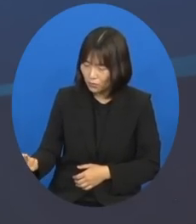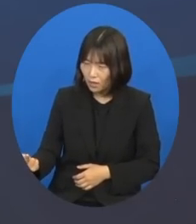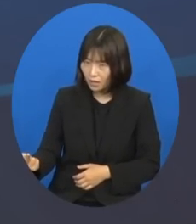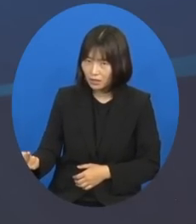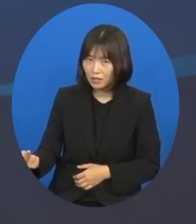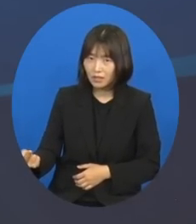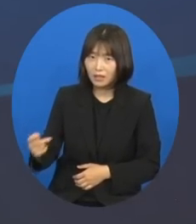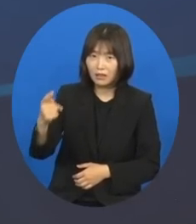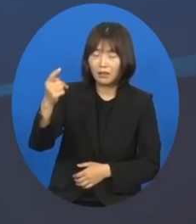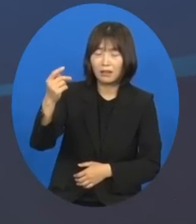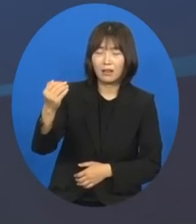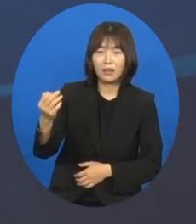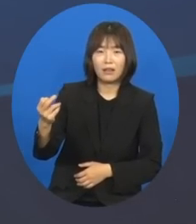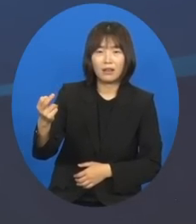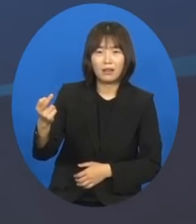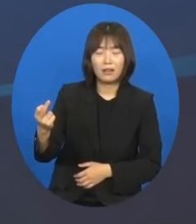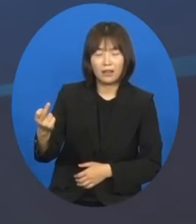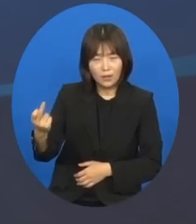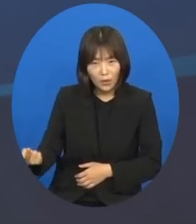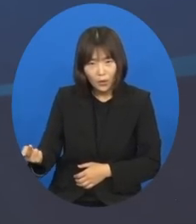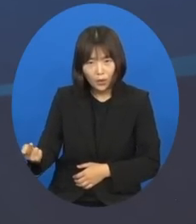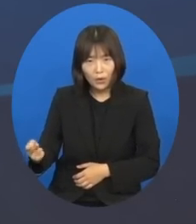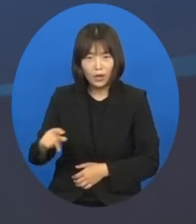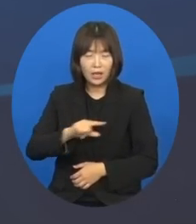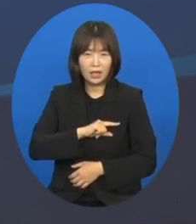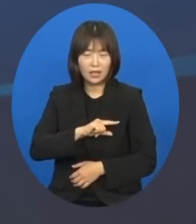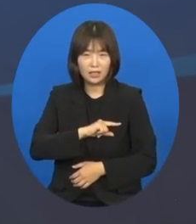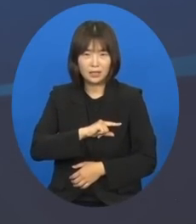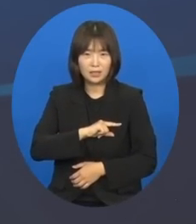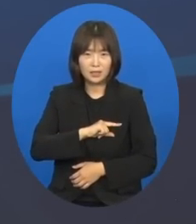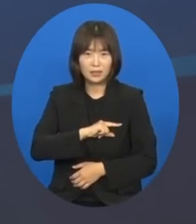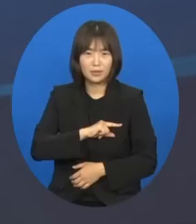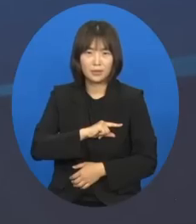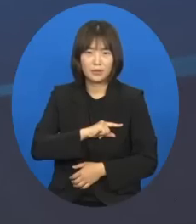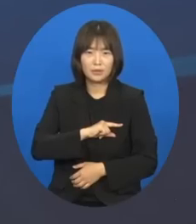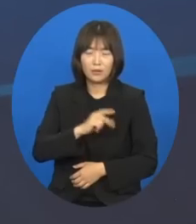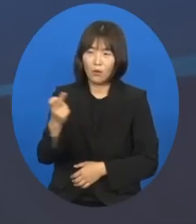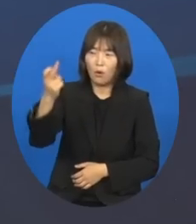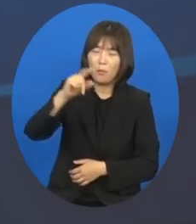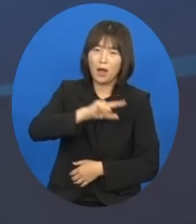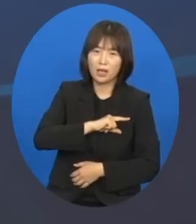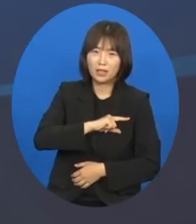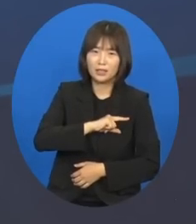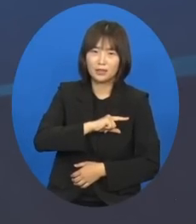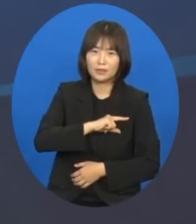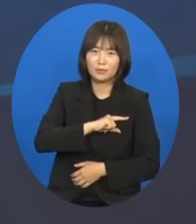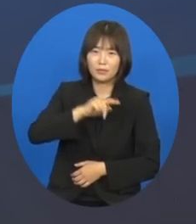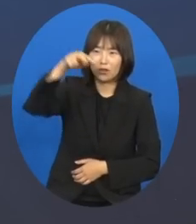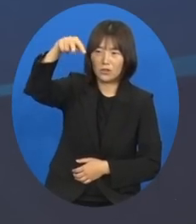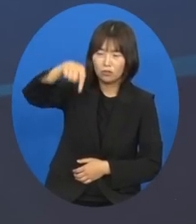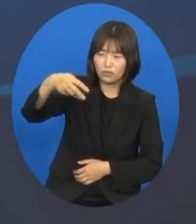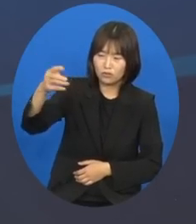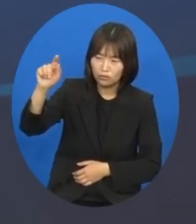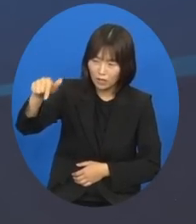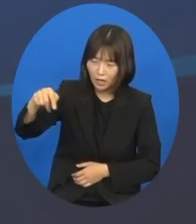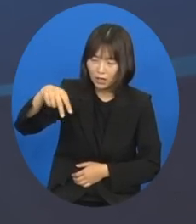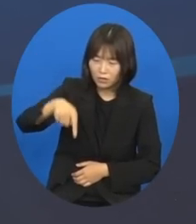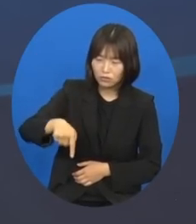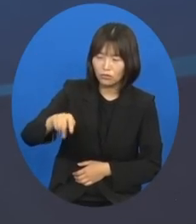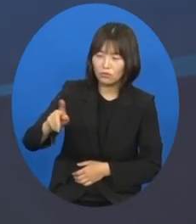이수병이고 오빠 이름이 이수라기라서 사위 하나 들어오는데 합천 병락이 돌아다니